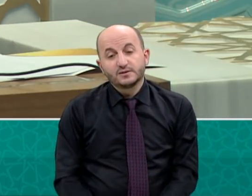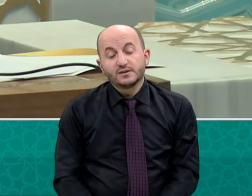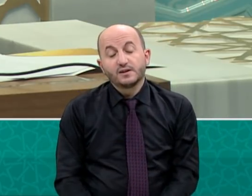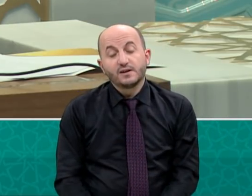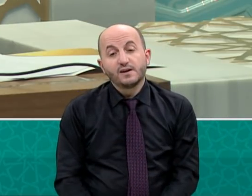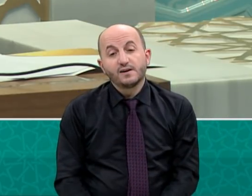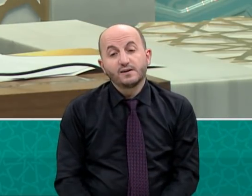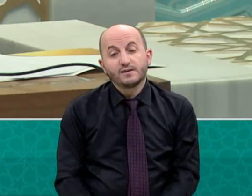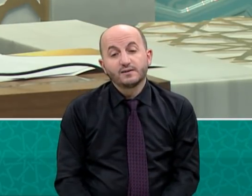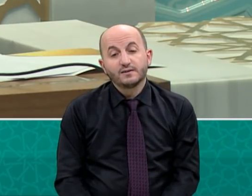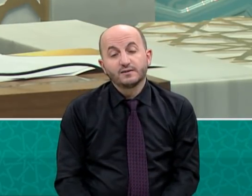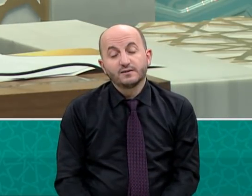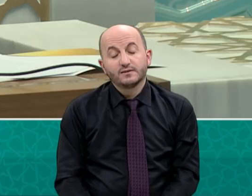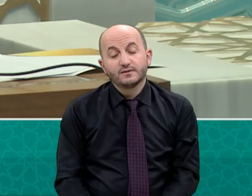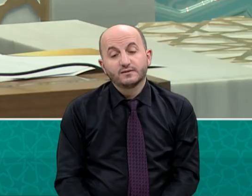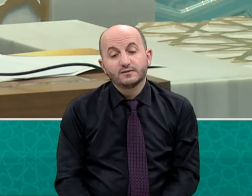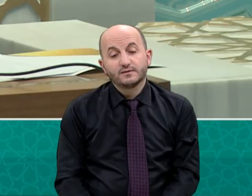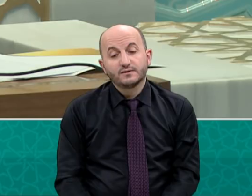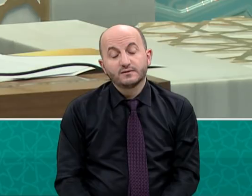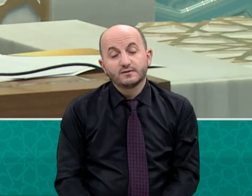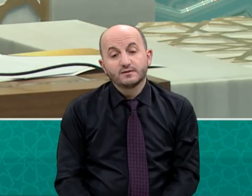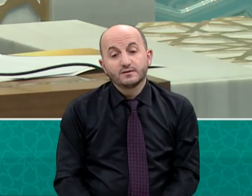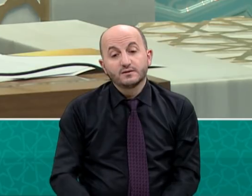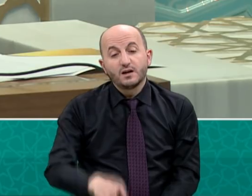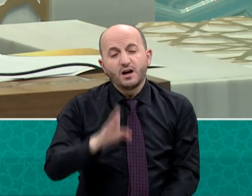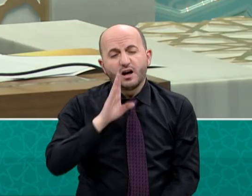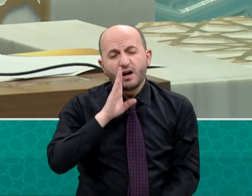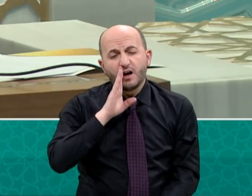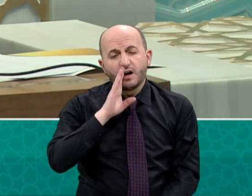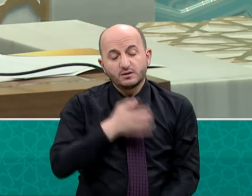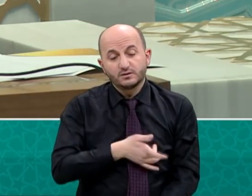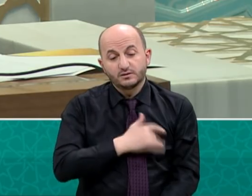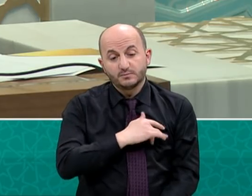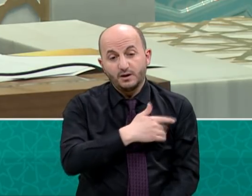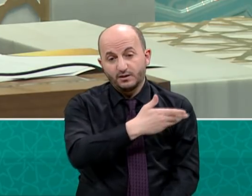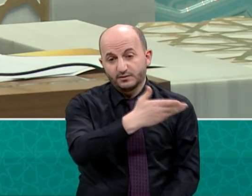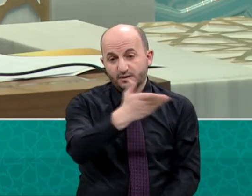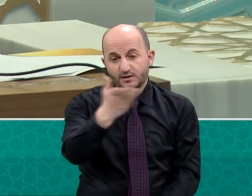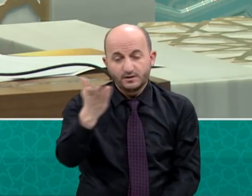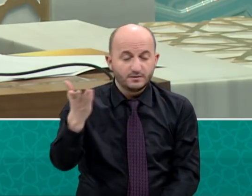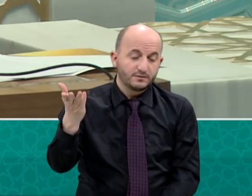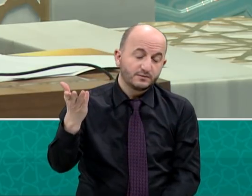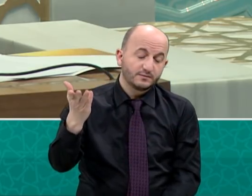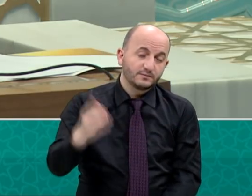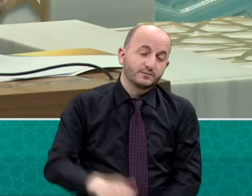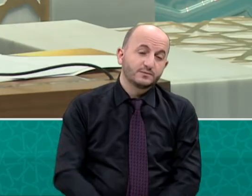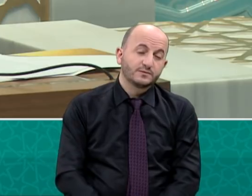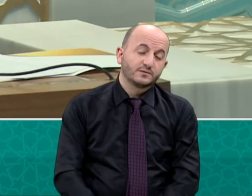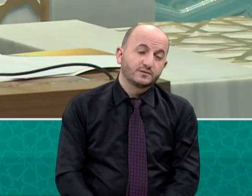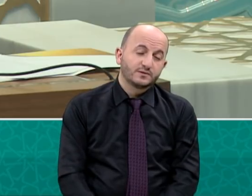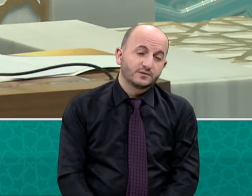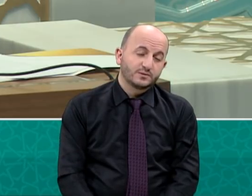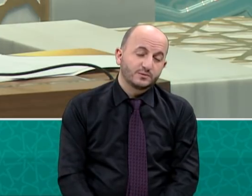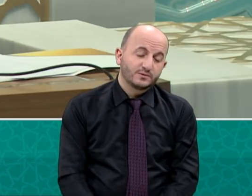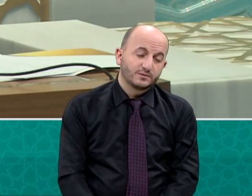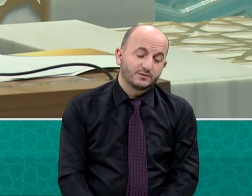ya eyyühellezine amenu, ey iman edenler, la tehunullaha